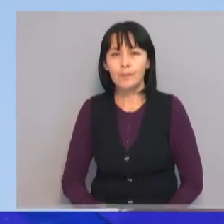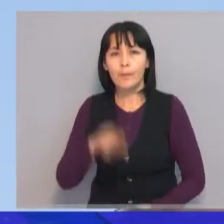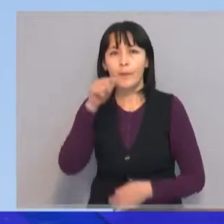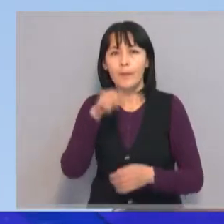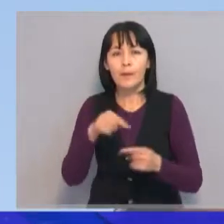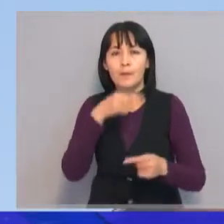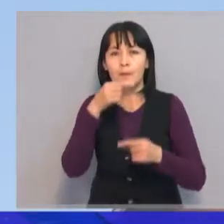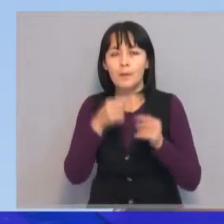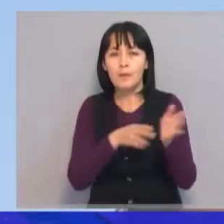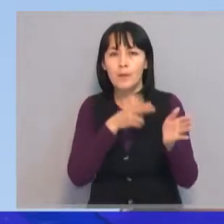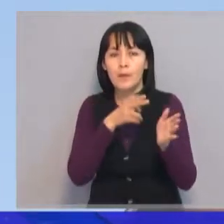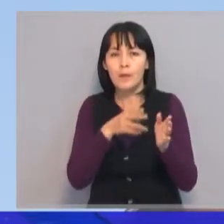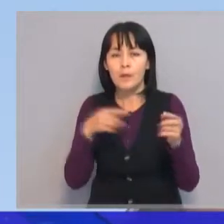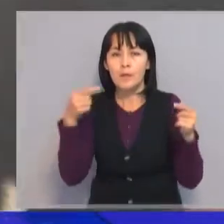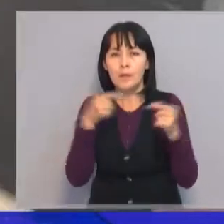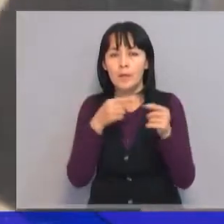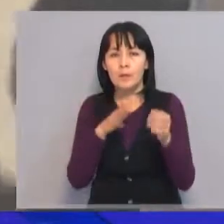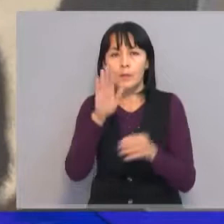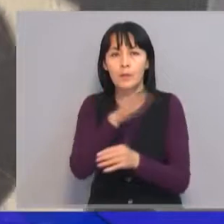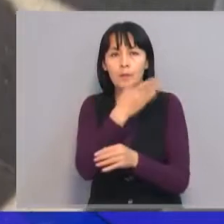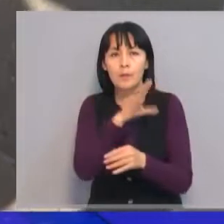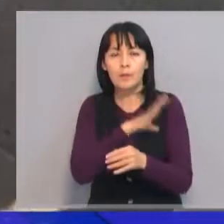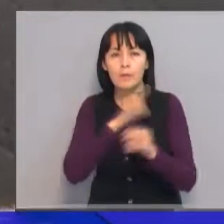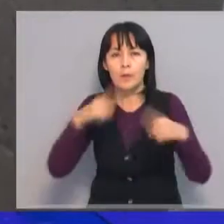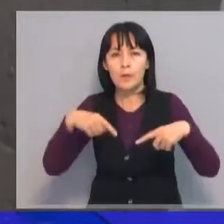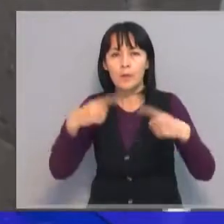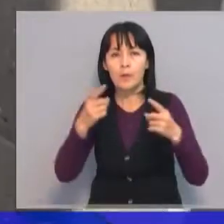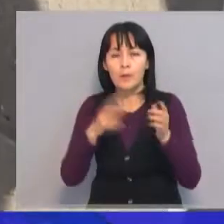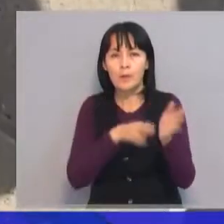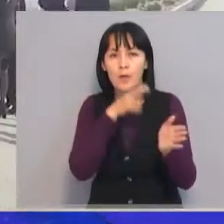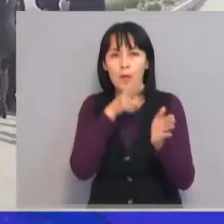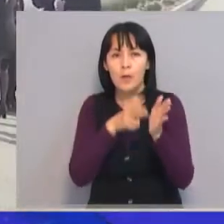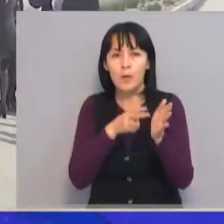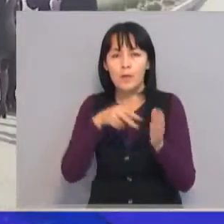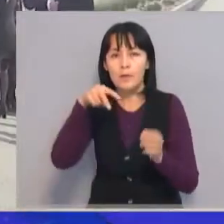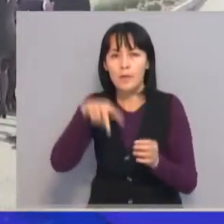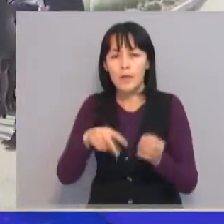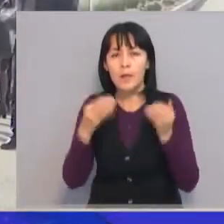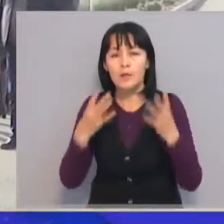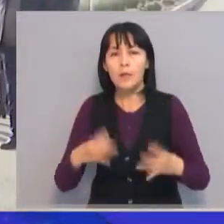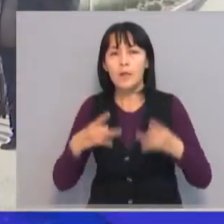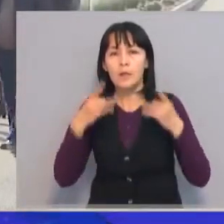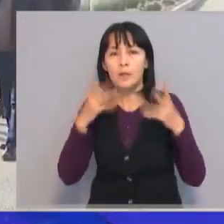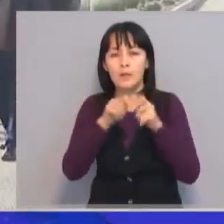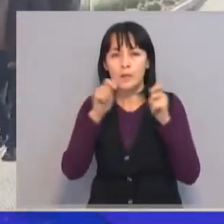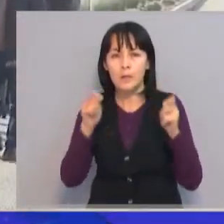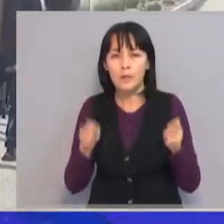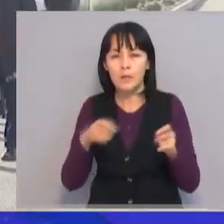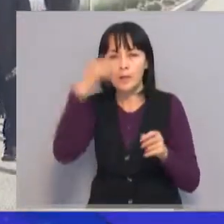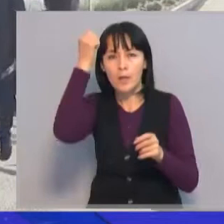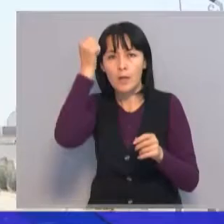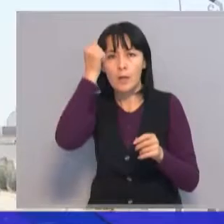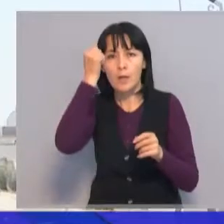Также перед въездом в город Арысь напротив дендропарка был установлен легендарный паровоз серии «Л». На торжественной церемонии открытия